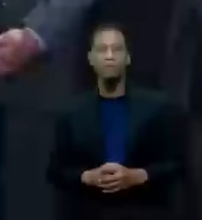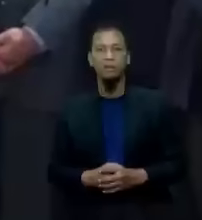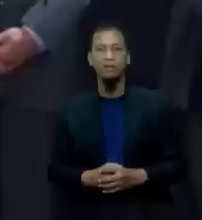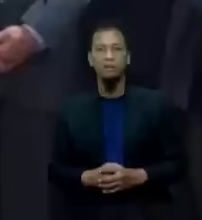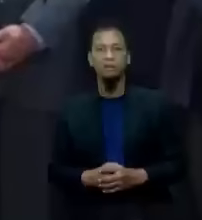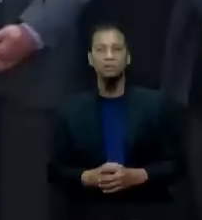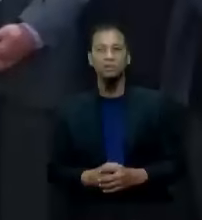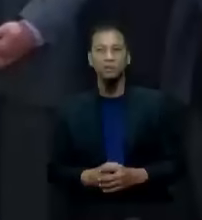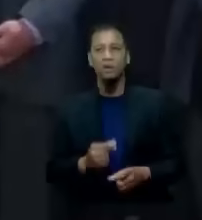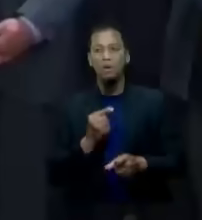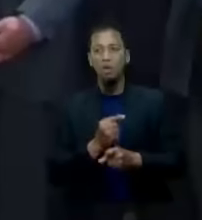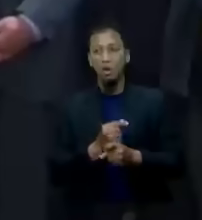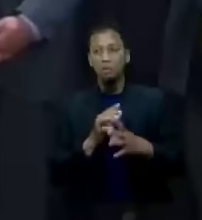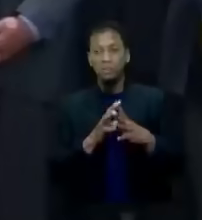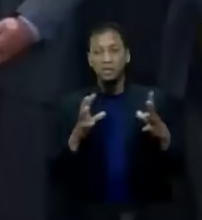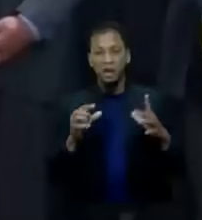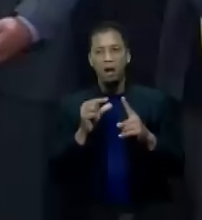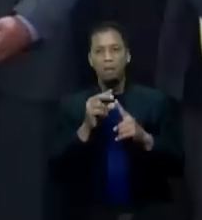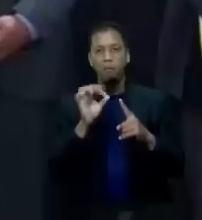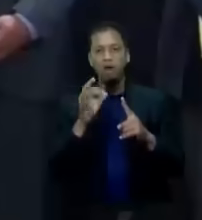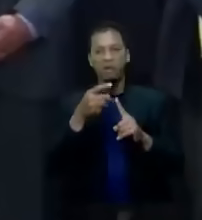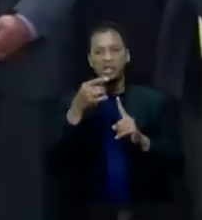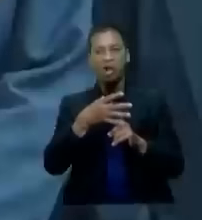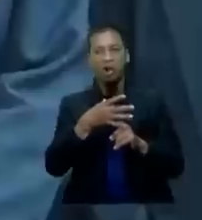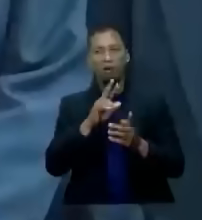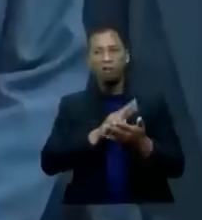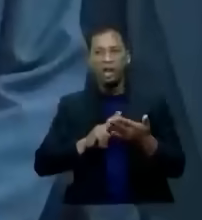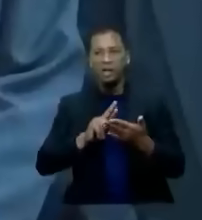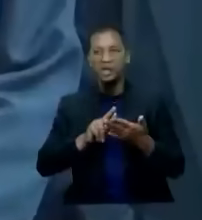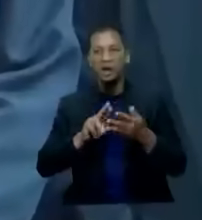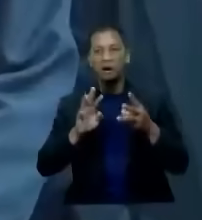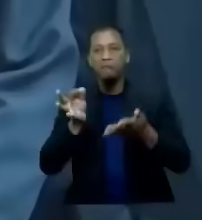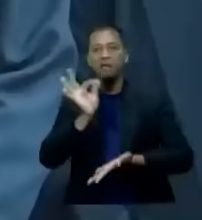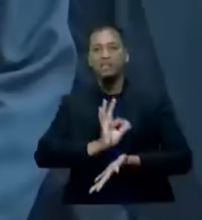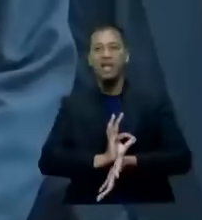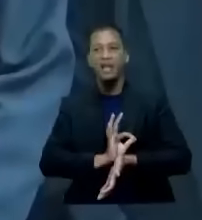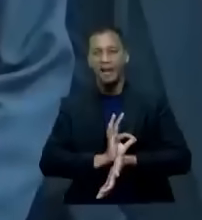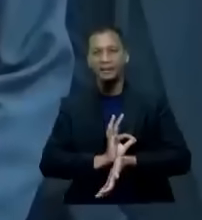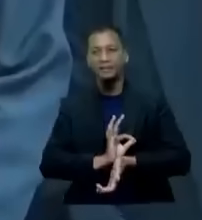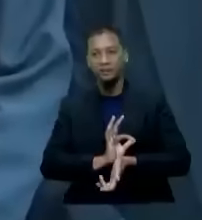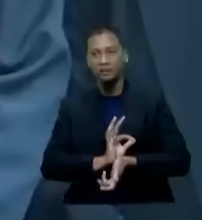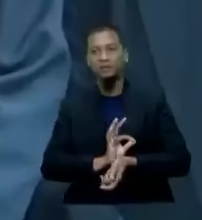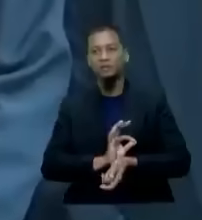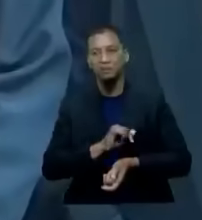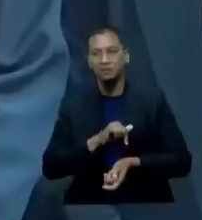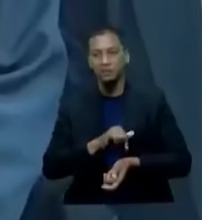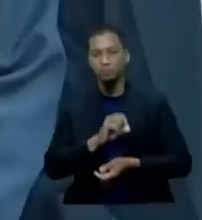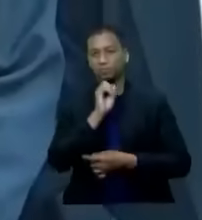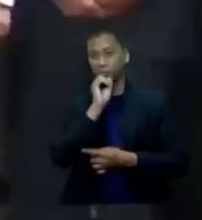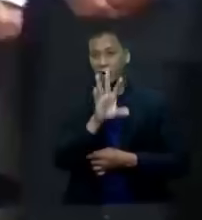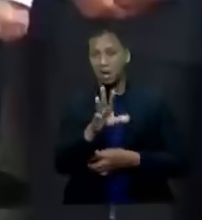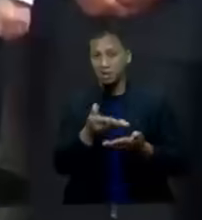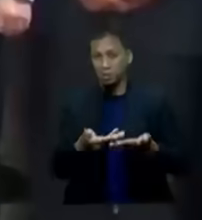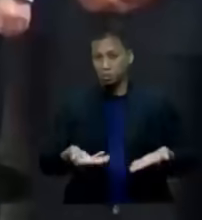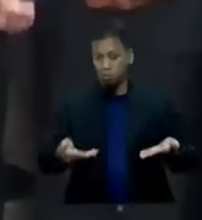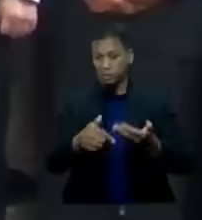Guru besar, profesor, dan mahasiswa Universitas Brawijaya membacakan pernyataan sikap menanggapi kondisi bangsa saat ini yang dinilai sedang tidak